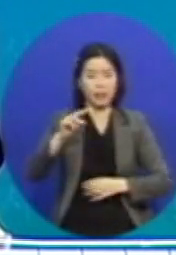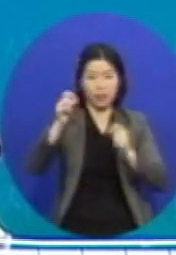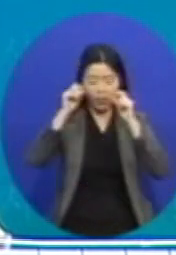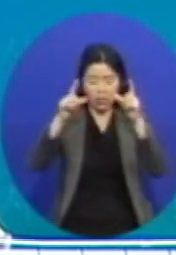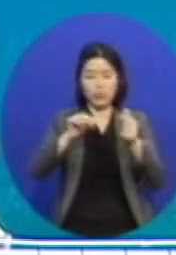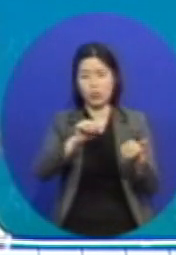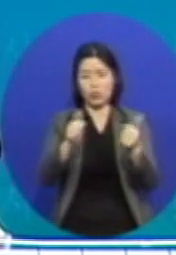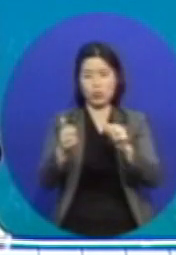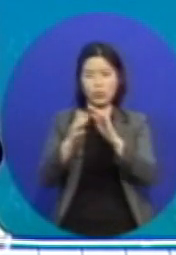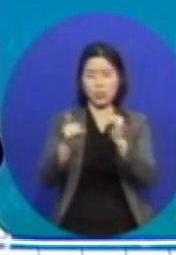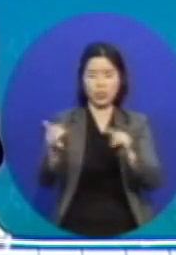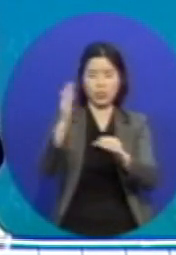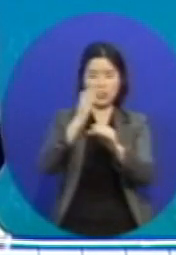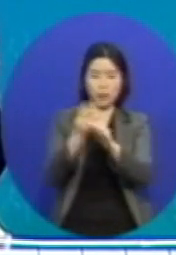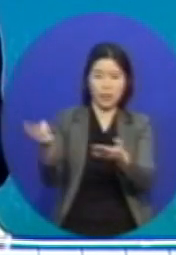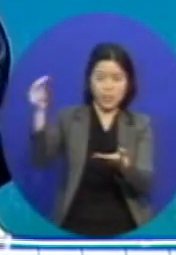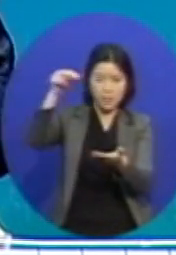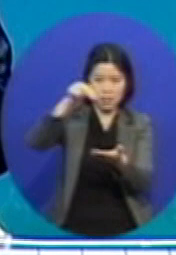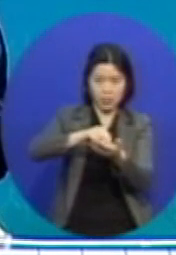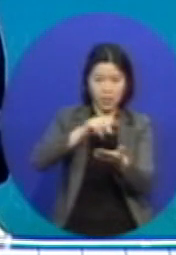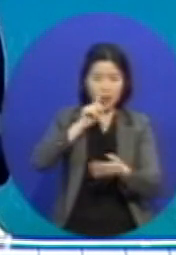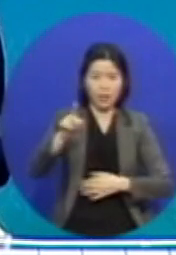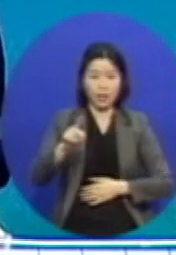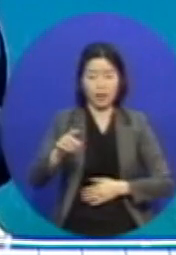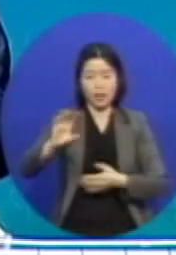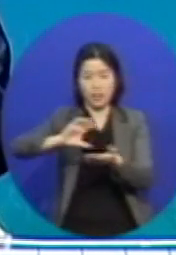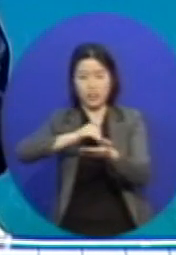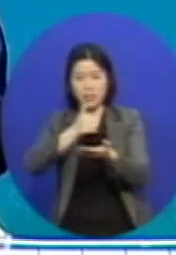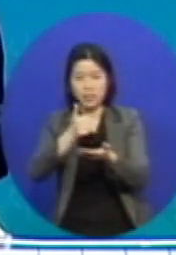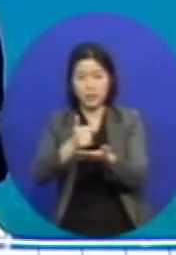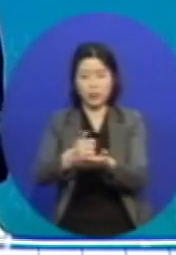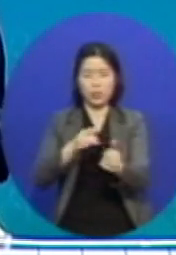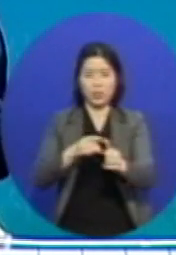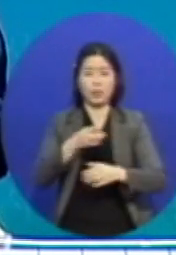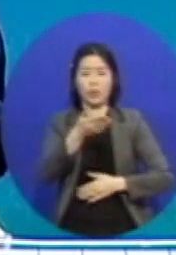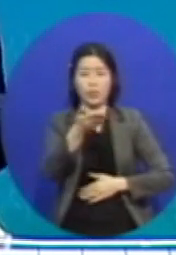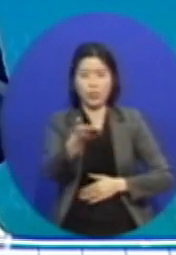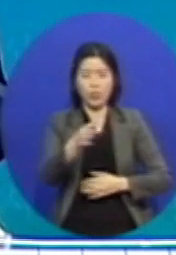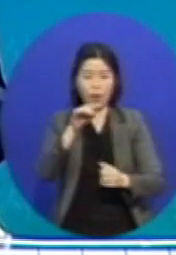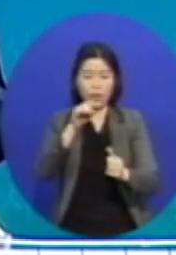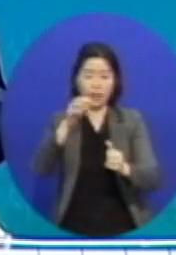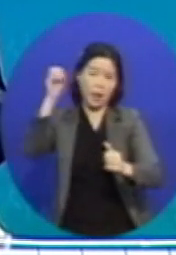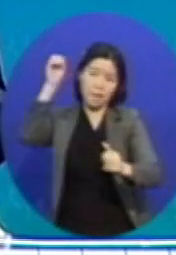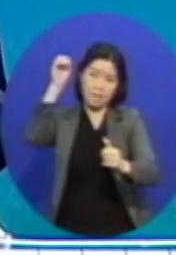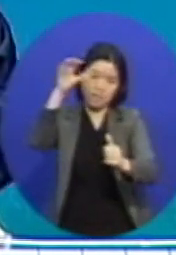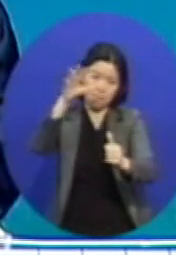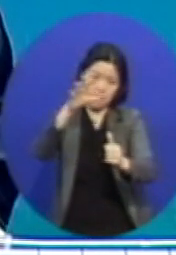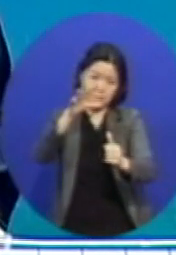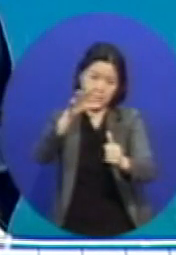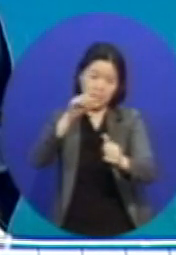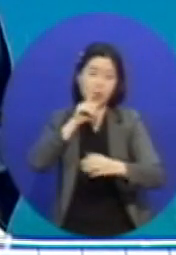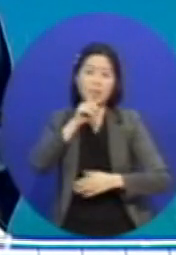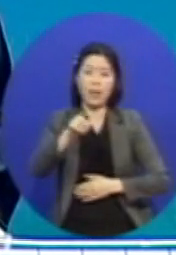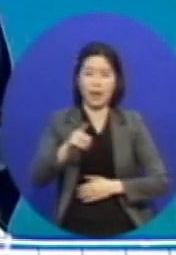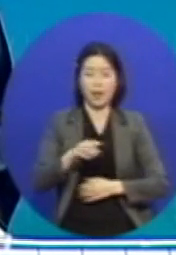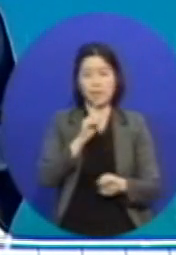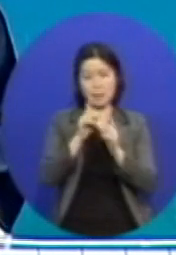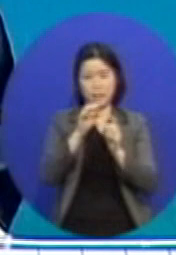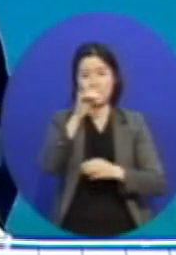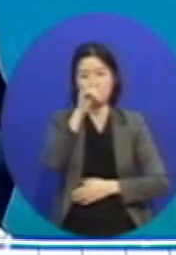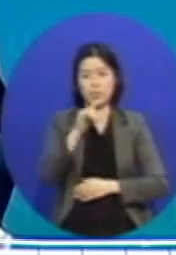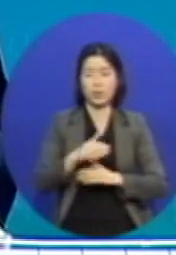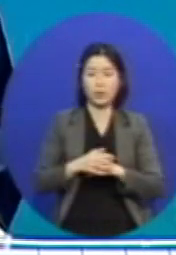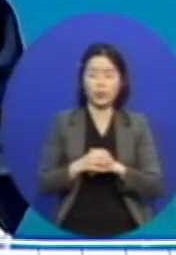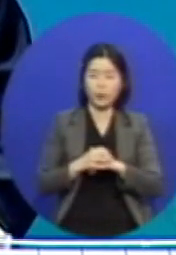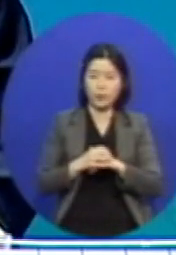가운데 일어나라 하시면서 그리스도께서 너에게 비추 이시라 그렇게 말씀 합니다